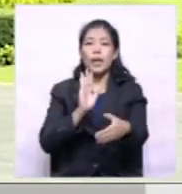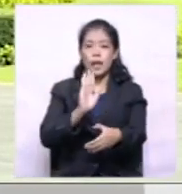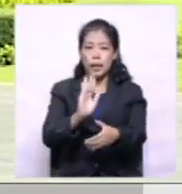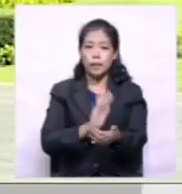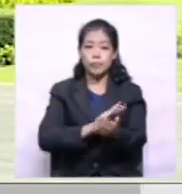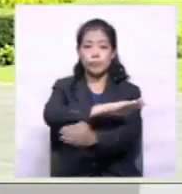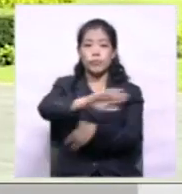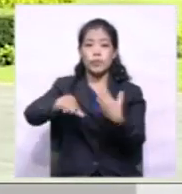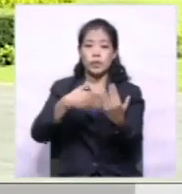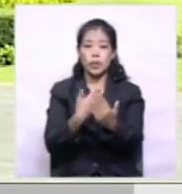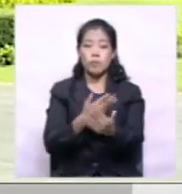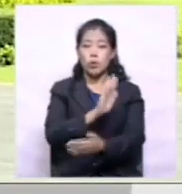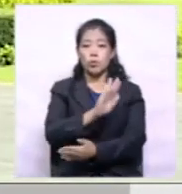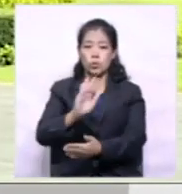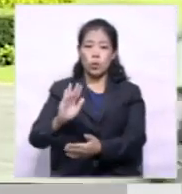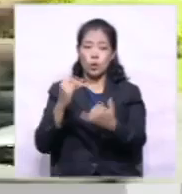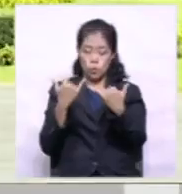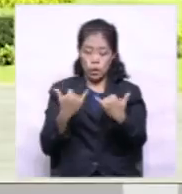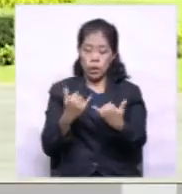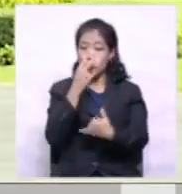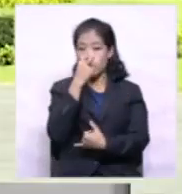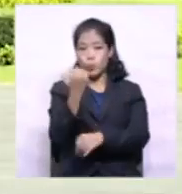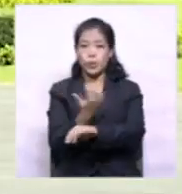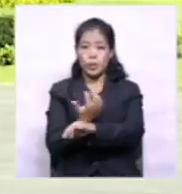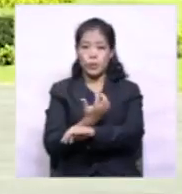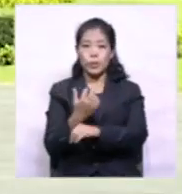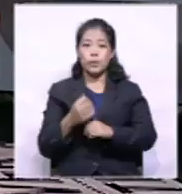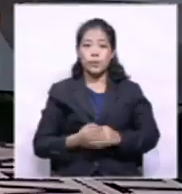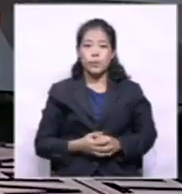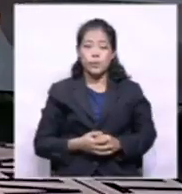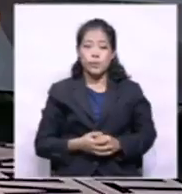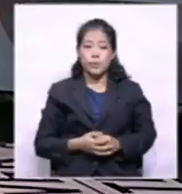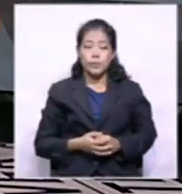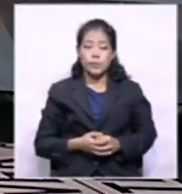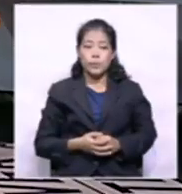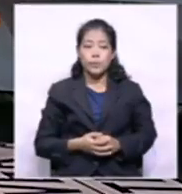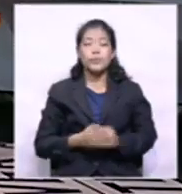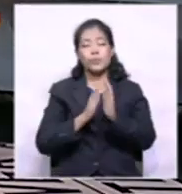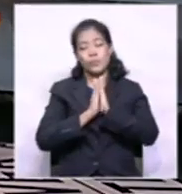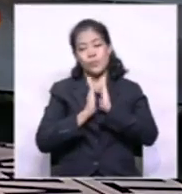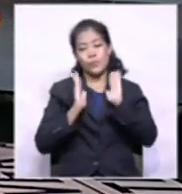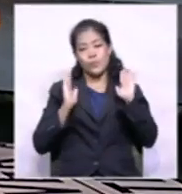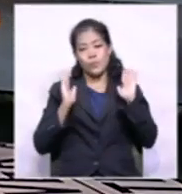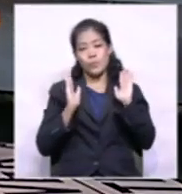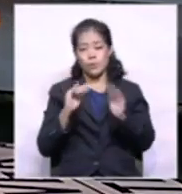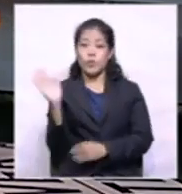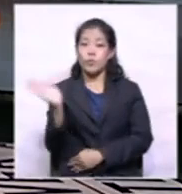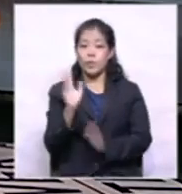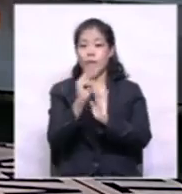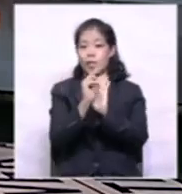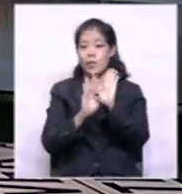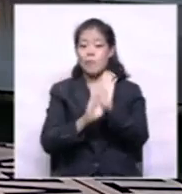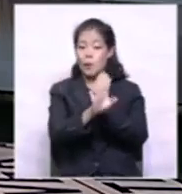นี้เป็นความเคลื่อนไหวที่ทำเนียบรัฐบาลช่วงนี้กลับไปทางสถานีครับ ครับขอบคุณคุณอิสรภาพนะครับ สรุปว่าไม่ใช่นโยบายพรร